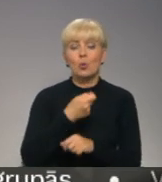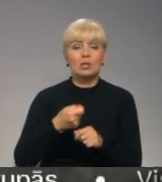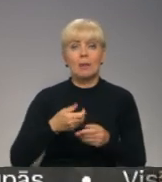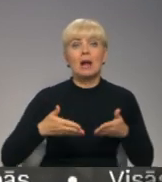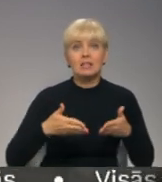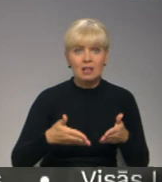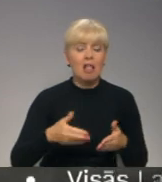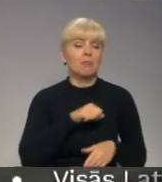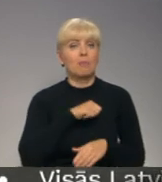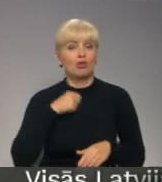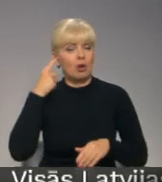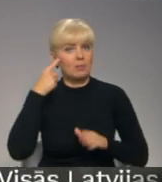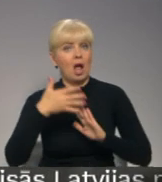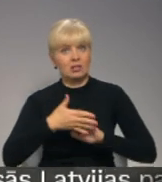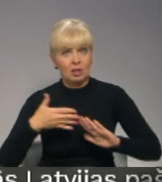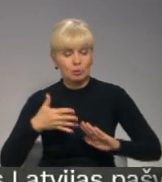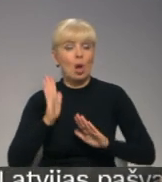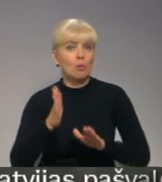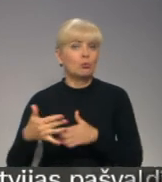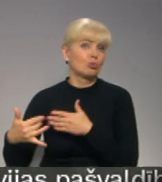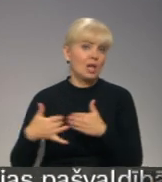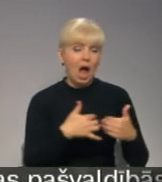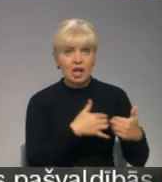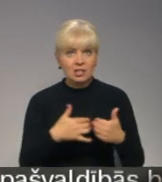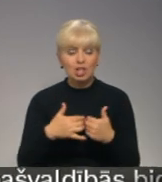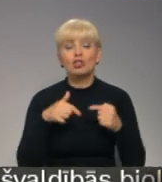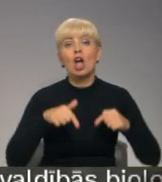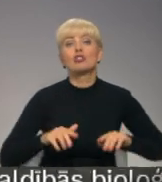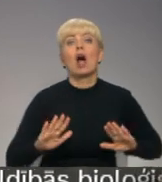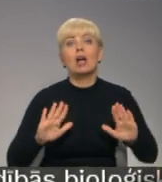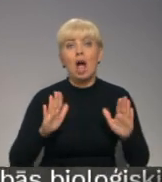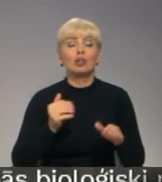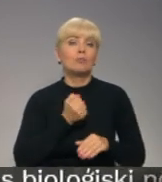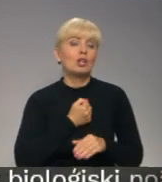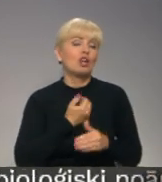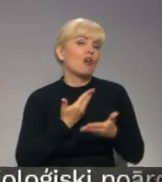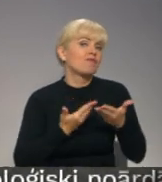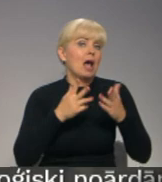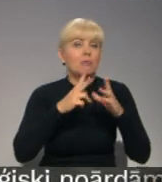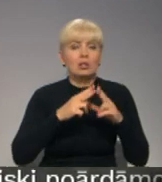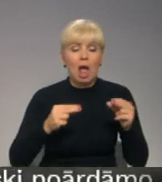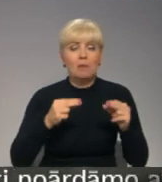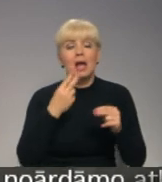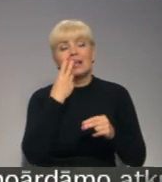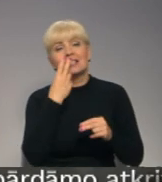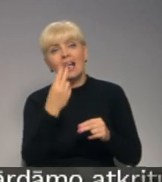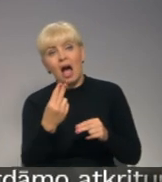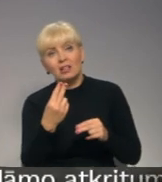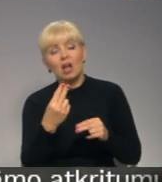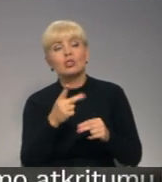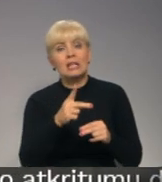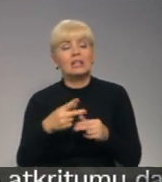nu, tad jāsaprot, kad būs jācīnās un arī šai gadījumā, nu, diemžēl vai par laimi, no kuras puses raugās, ir tā, ka tam